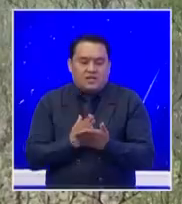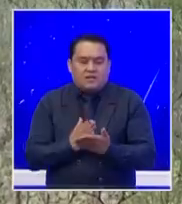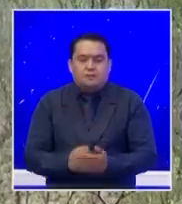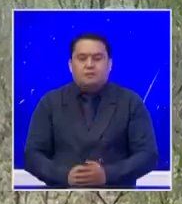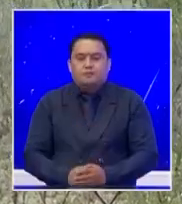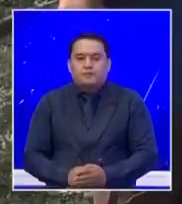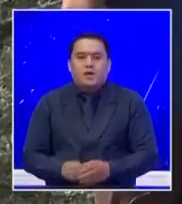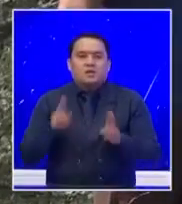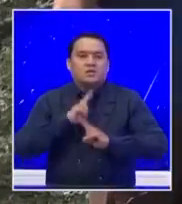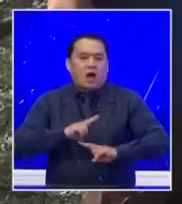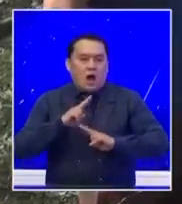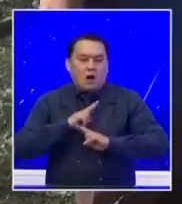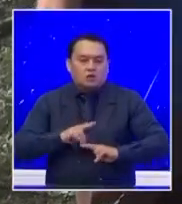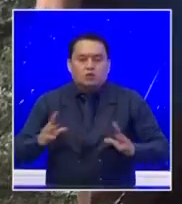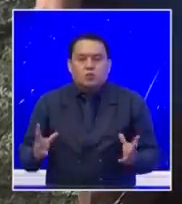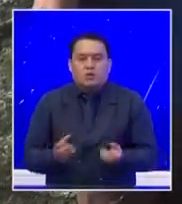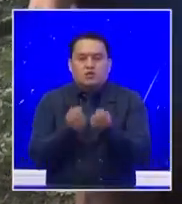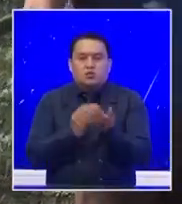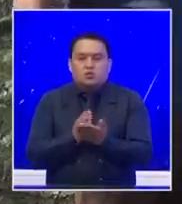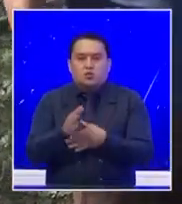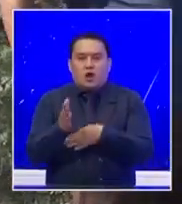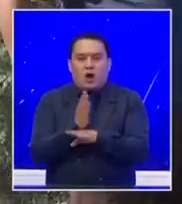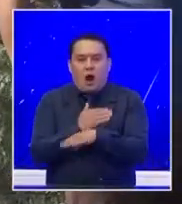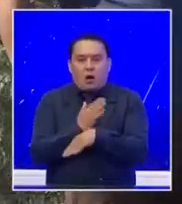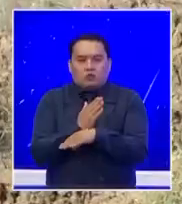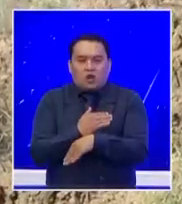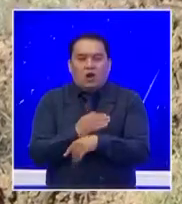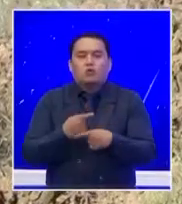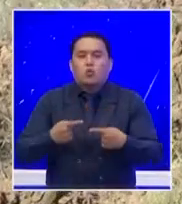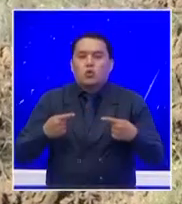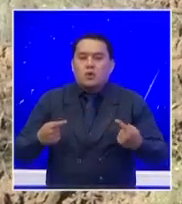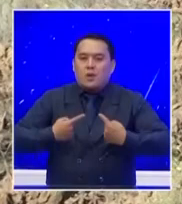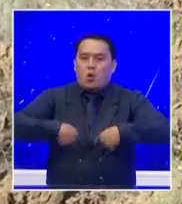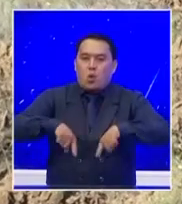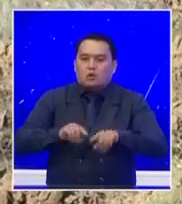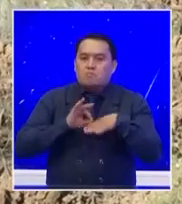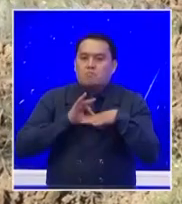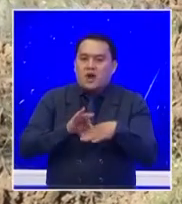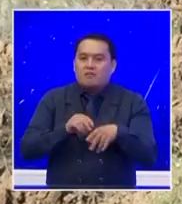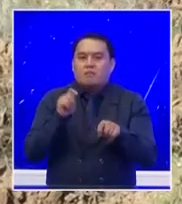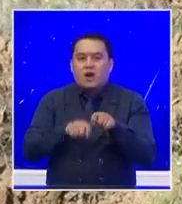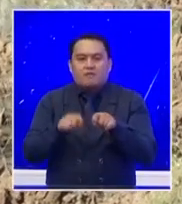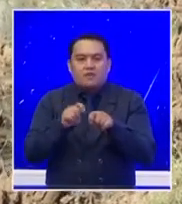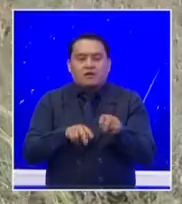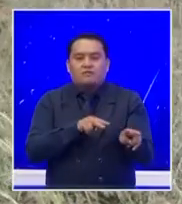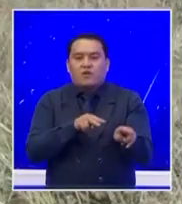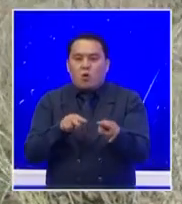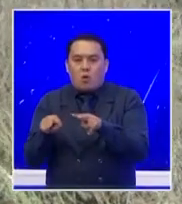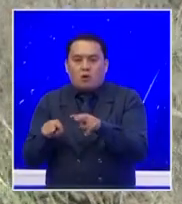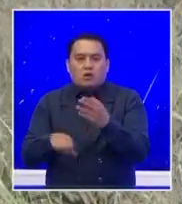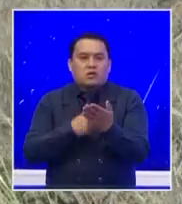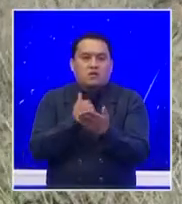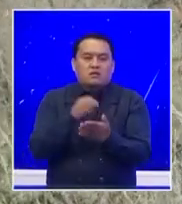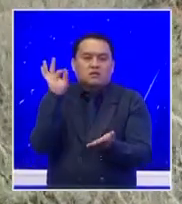службы. Сотрудники отдела по ЧС города Капчагай совместно с другими заинтересованными госорганами проводят рейдовые мероприятия. Главная цель –